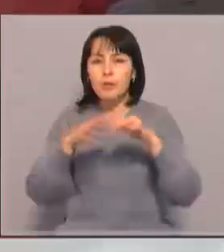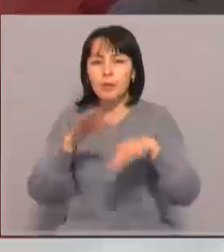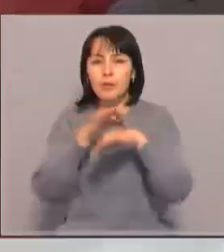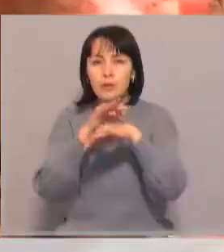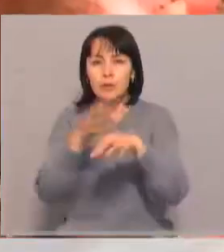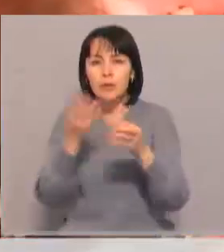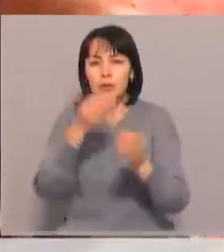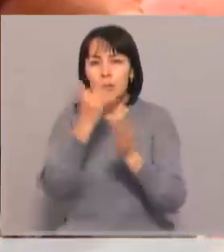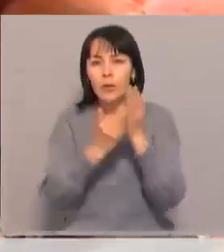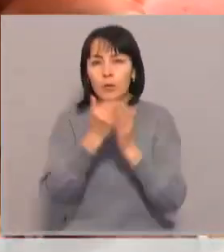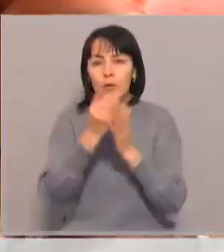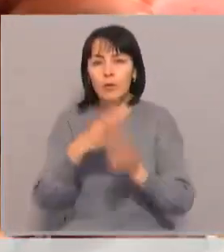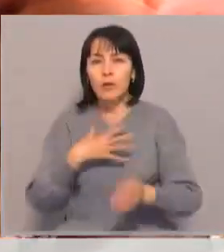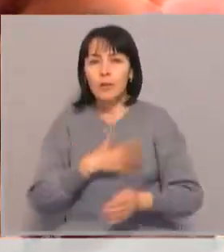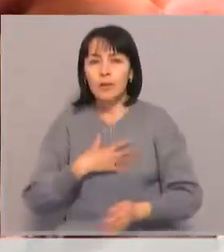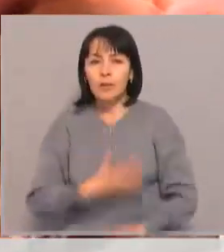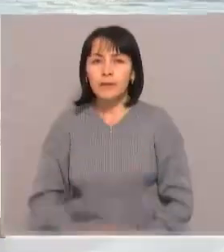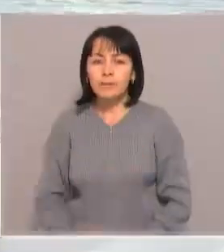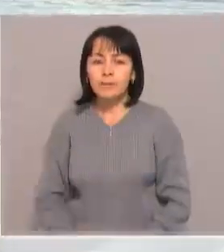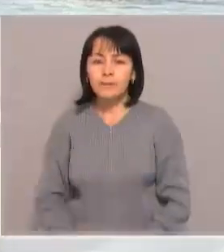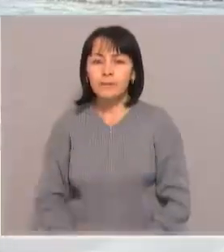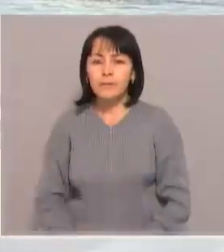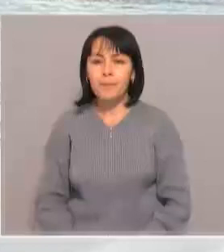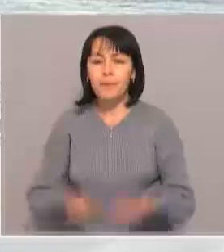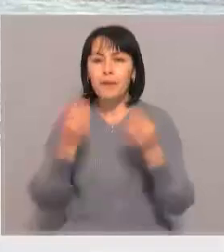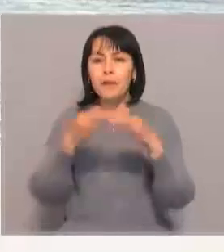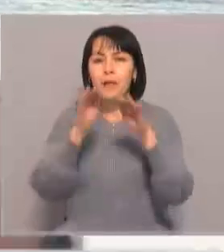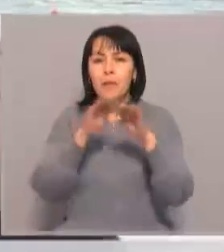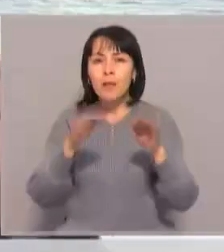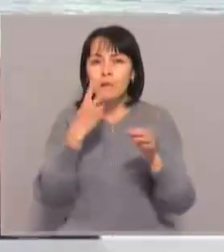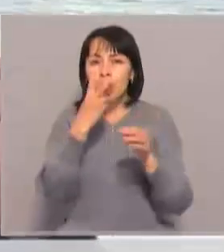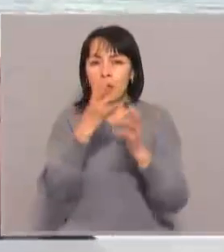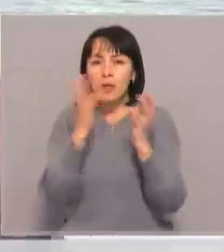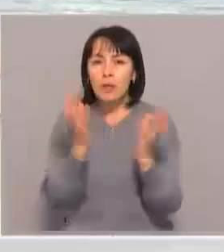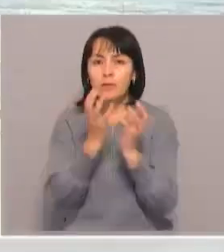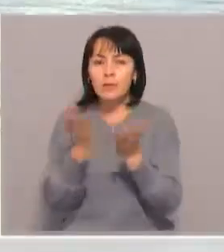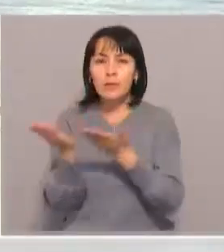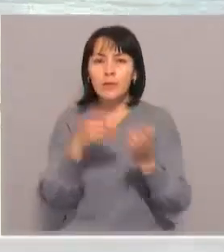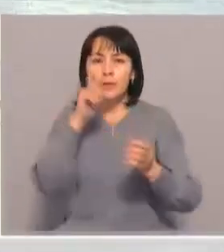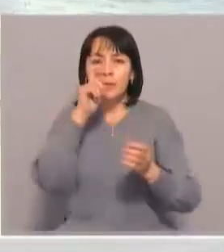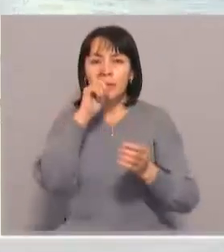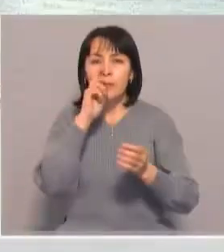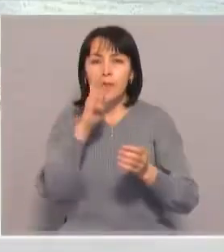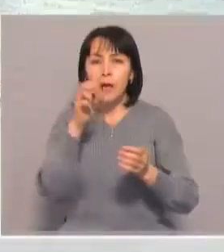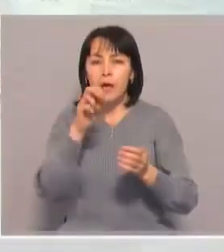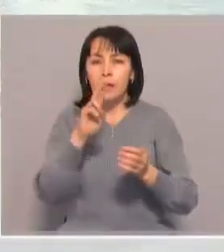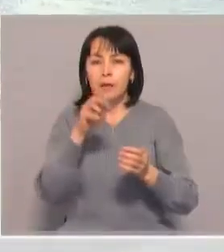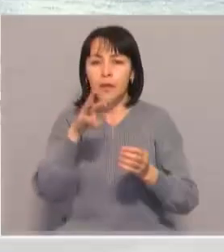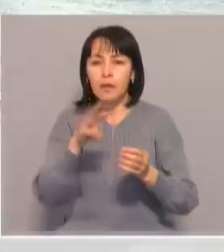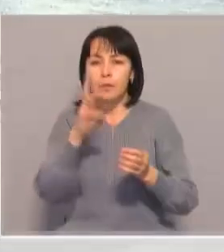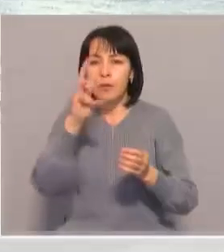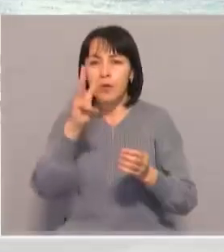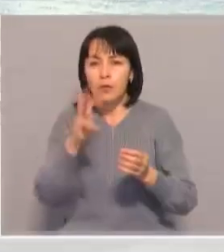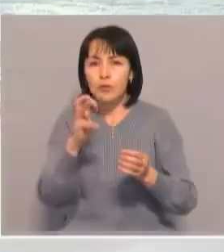жеткенше тағы көтеріледі деп алаңдайды. Осы бала шағаның қамы деп жүрген адамыз. Келдім, пияздың қамы 300 теңге килограмы. Мен